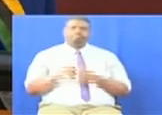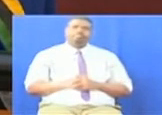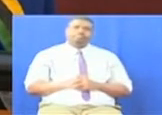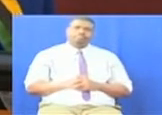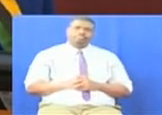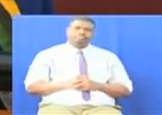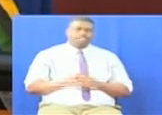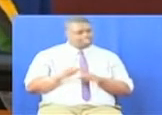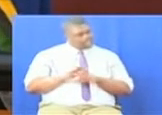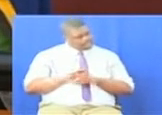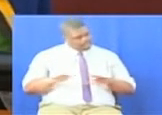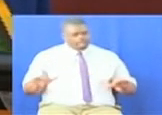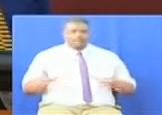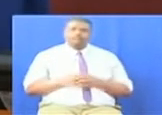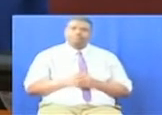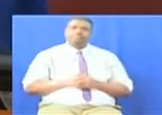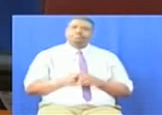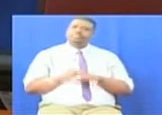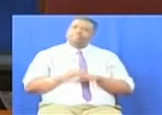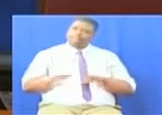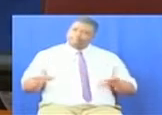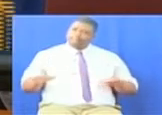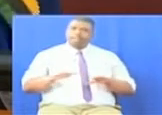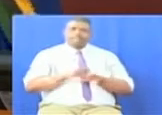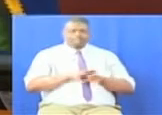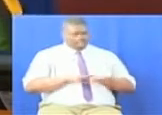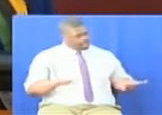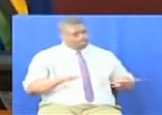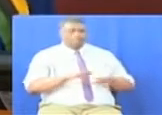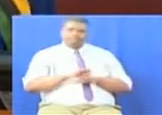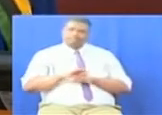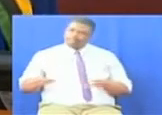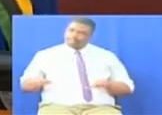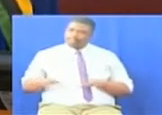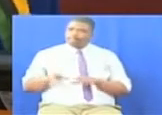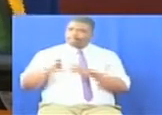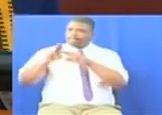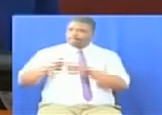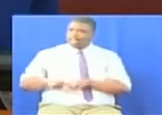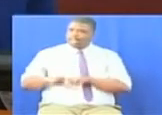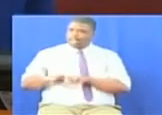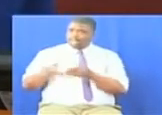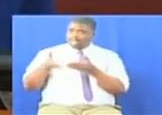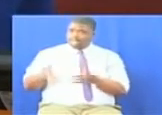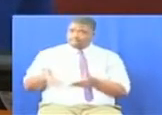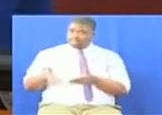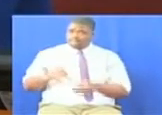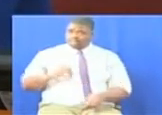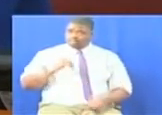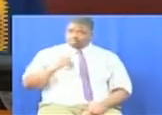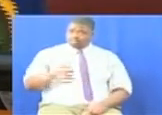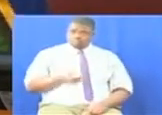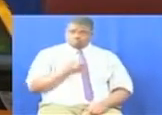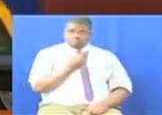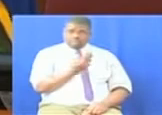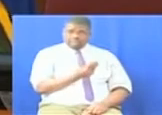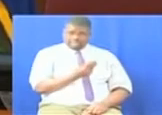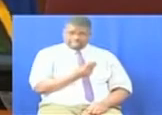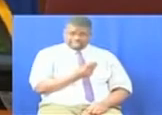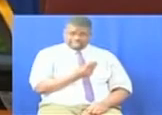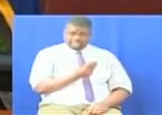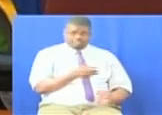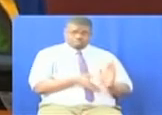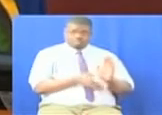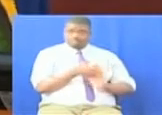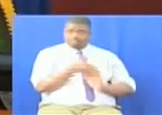Ni salama kabisa kabisa kabisa. Mmekaa hapa toka tumeanza mwezi wa 4 mwanzoni